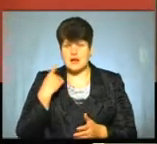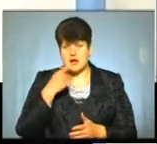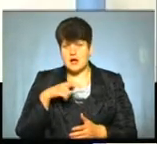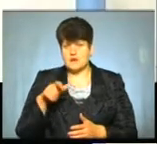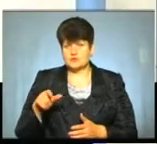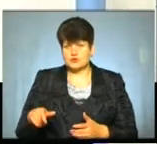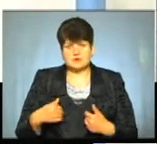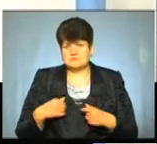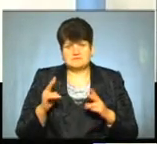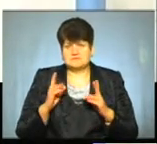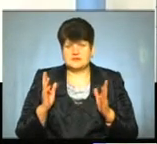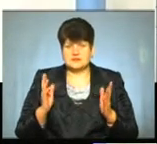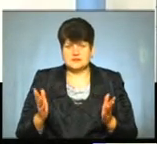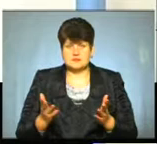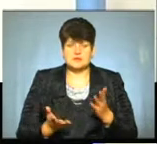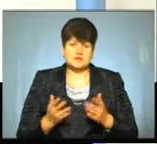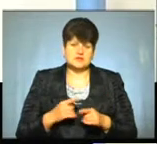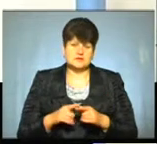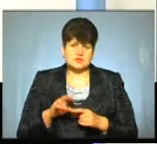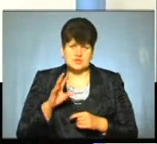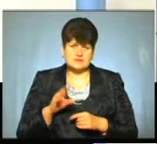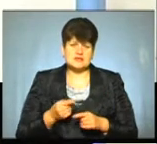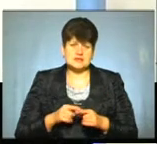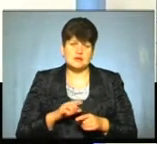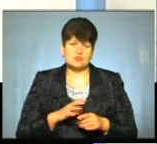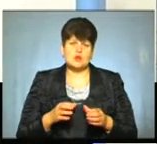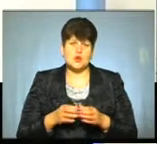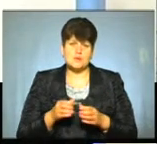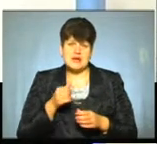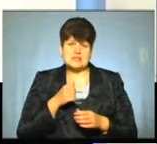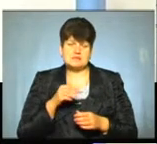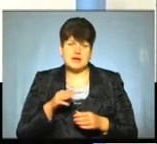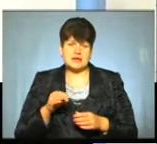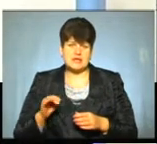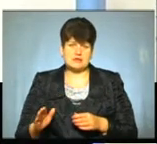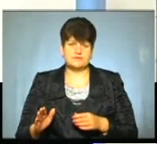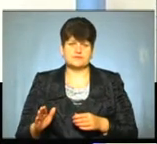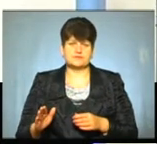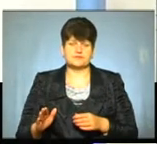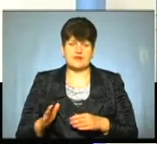авторів, розробників ми не знаємо, але скоріше за все, це була група експертів, група